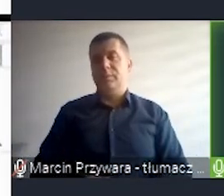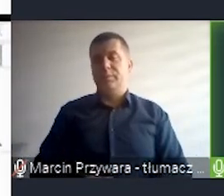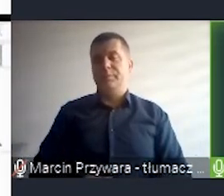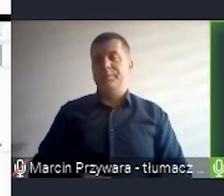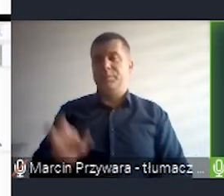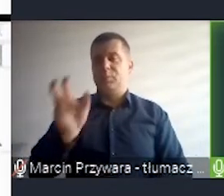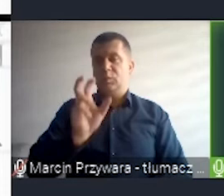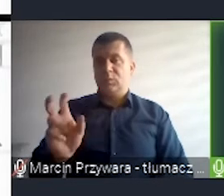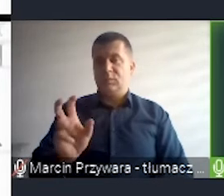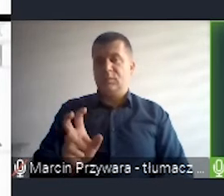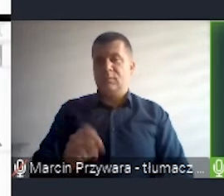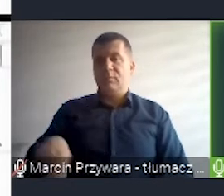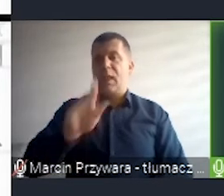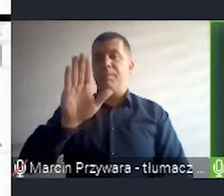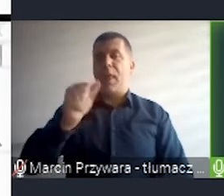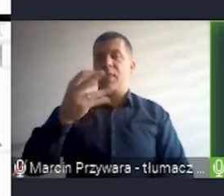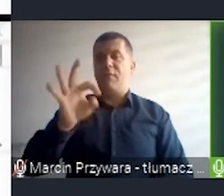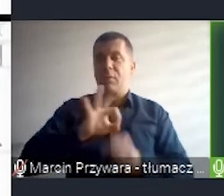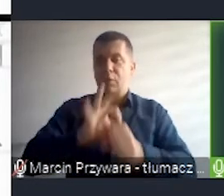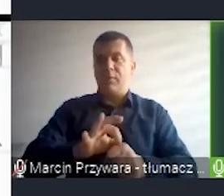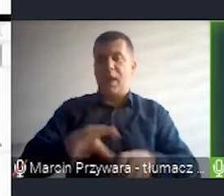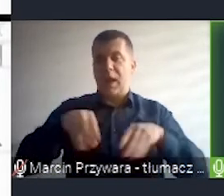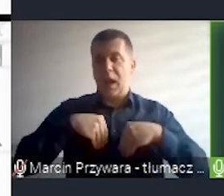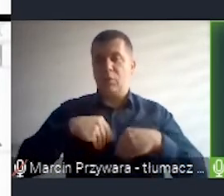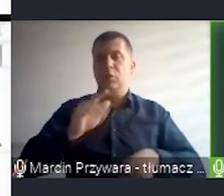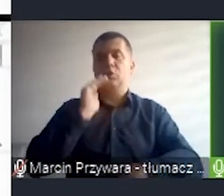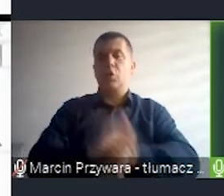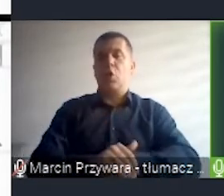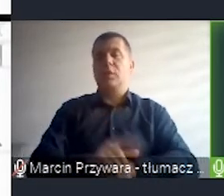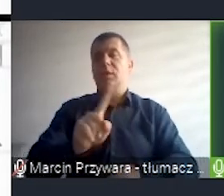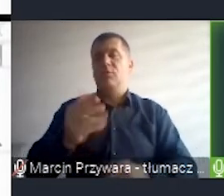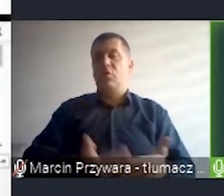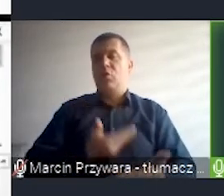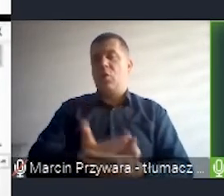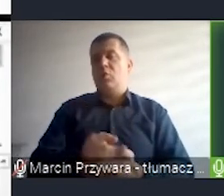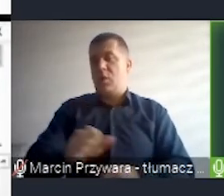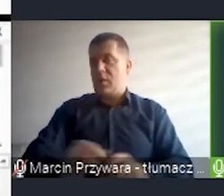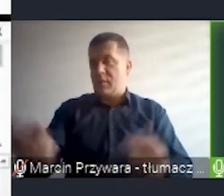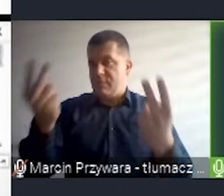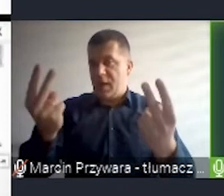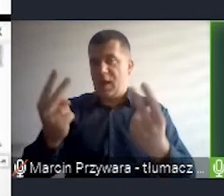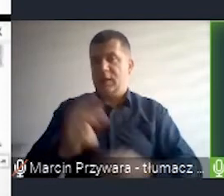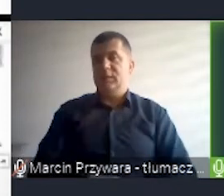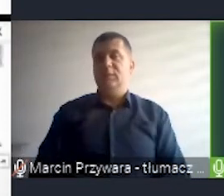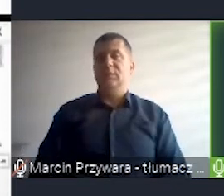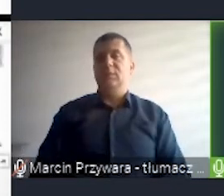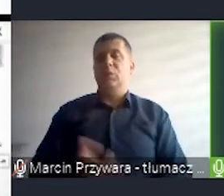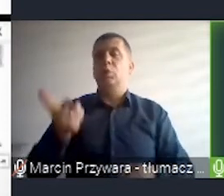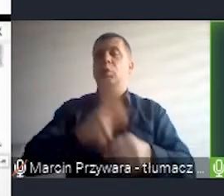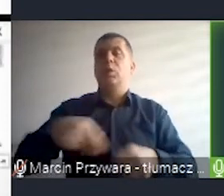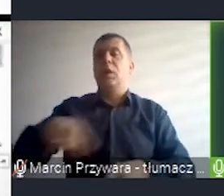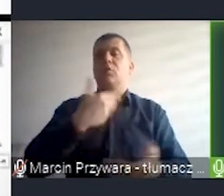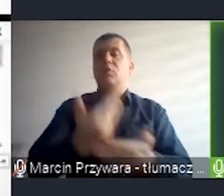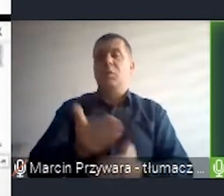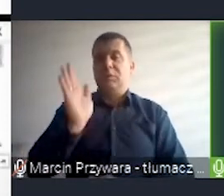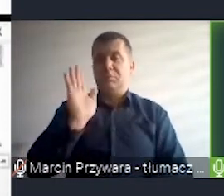Czy beneficjent prowadzi rekrutację zgodnie z wnioskiem? To jest ważne, bo w niektórych wnioskach